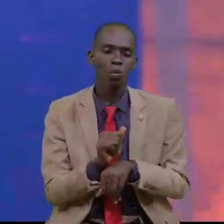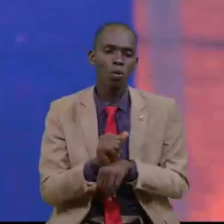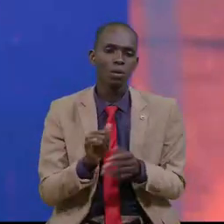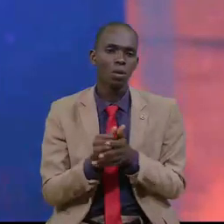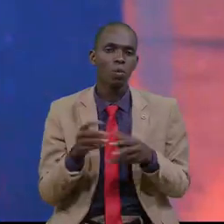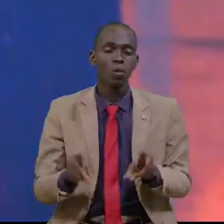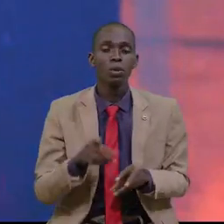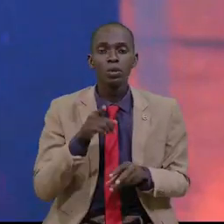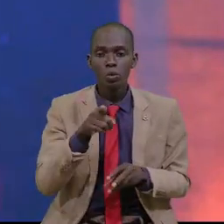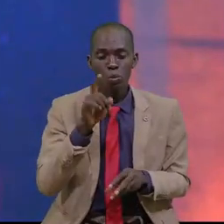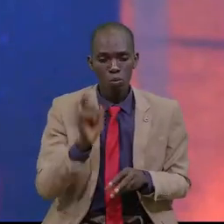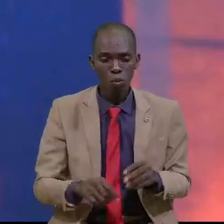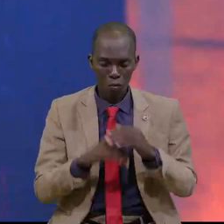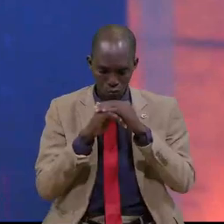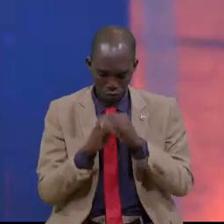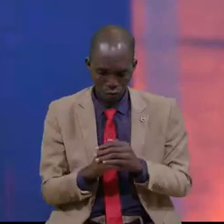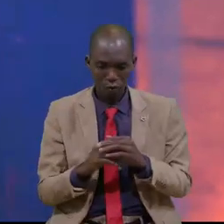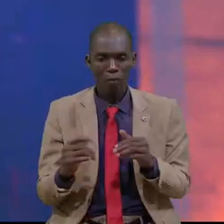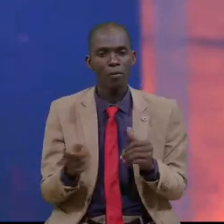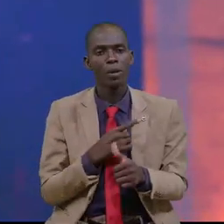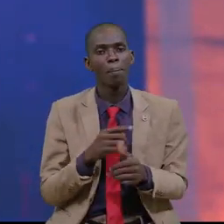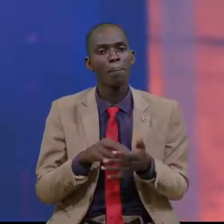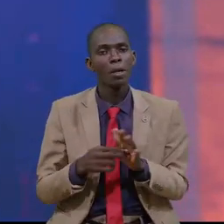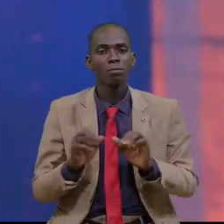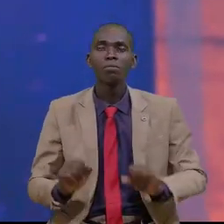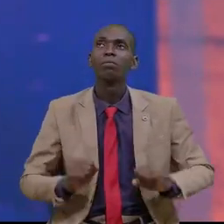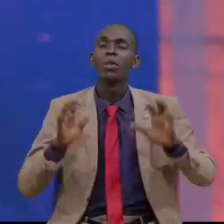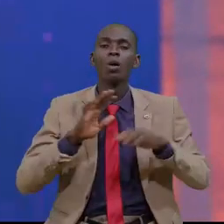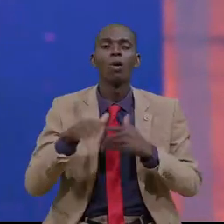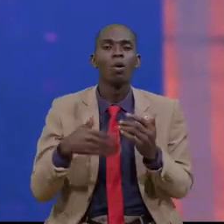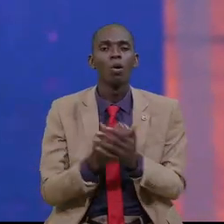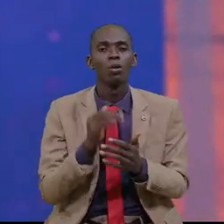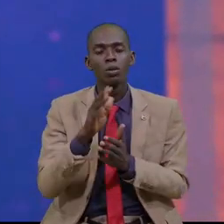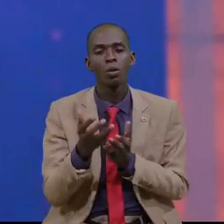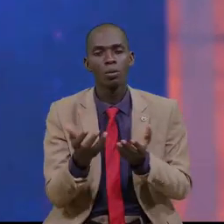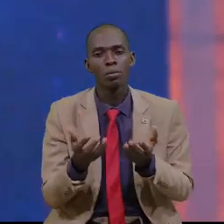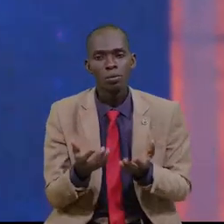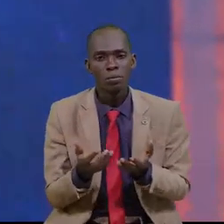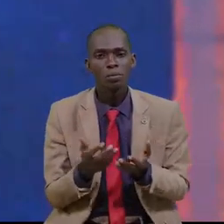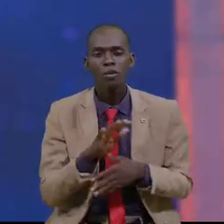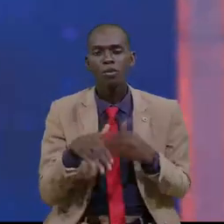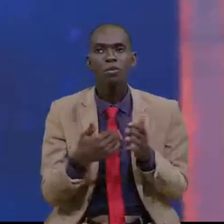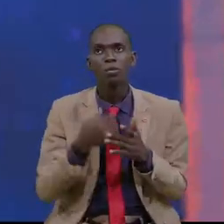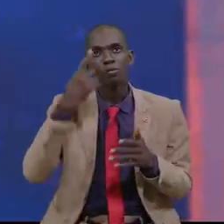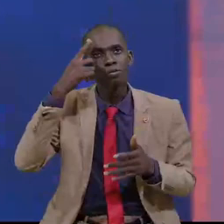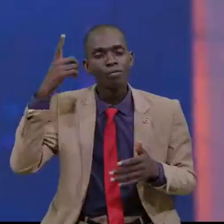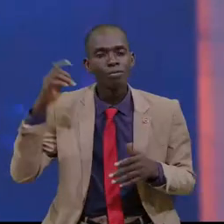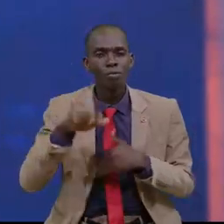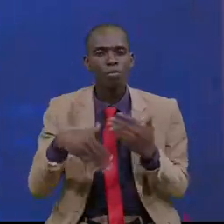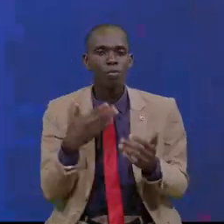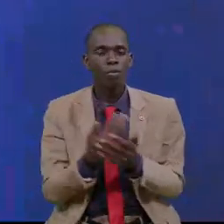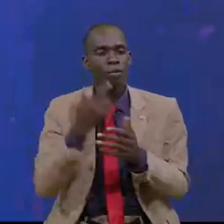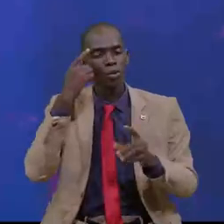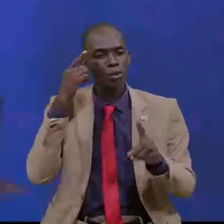fléchir d'abord. Tous tes désirs, toutes tes aspirations, toutes tes